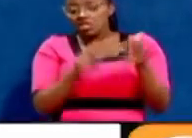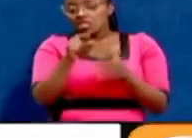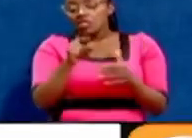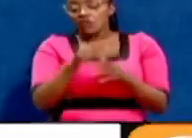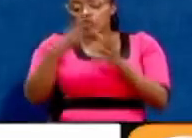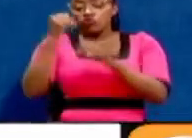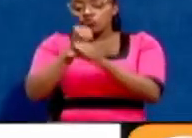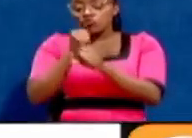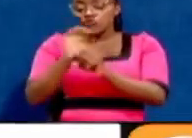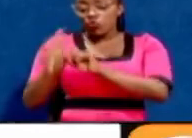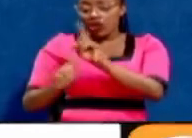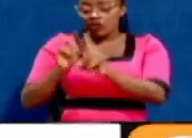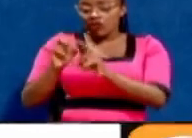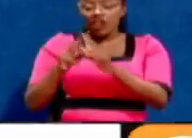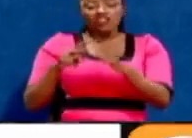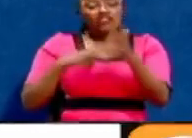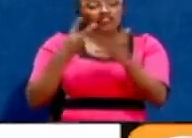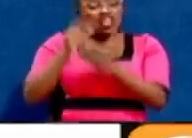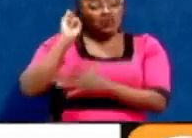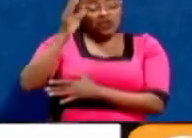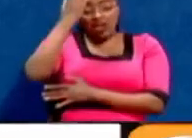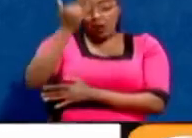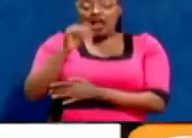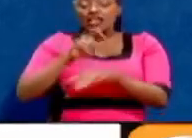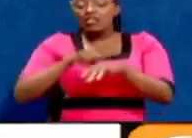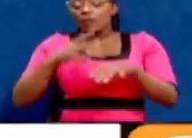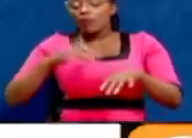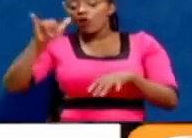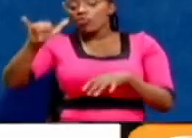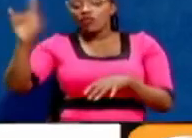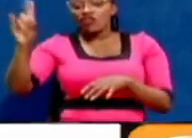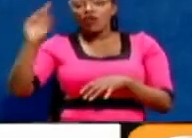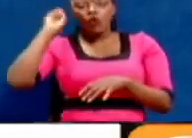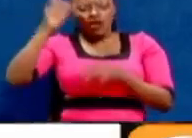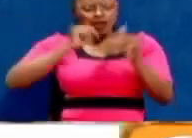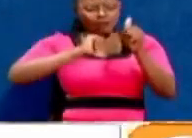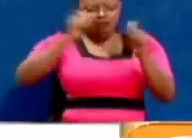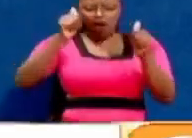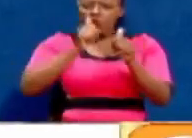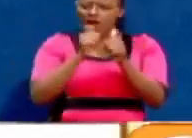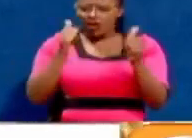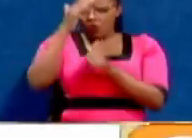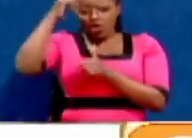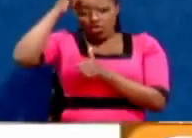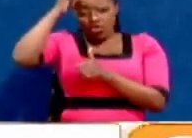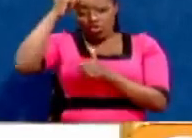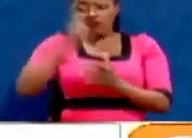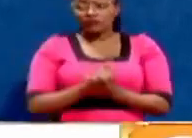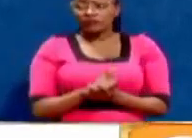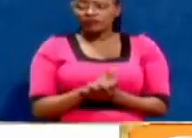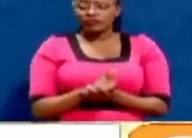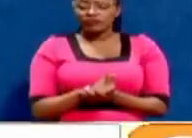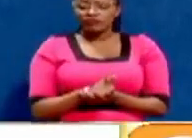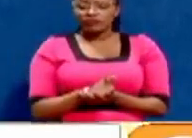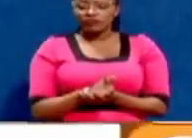mitihani, sisi tutaanguka tu, kozi mwenye ako Nairobi lazima atapita, kozi wanasoma. Ni kiripoti ya runinga